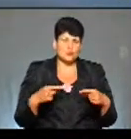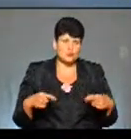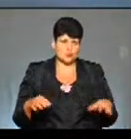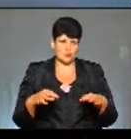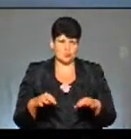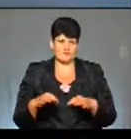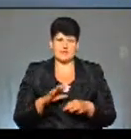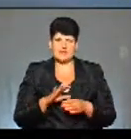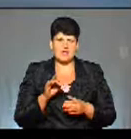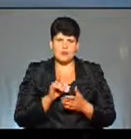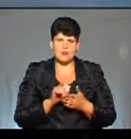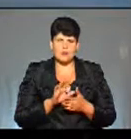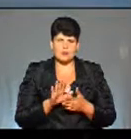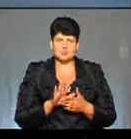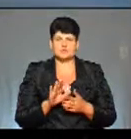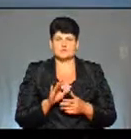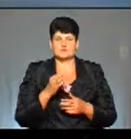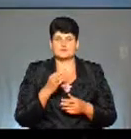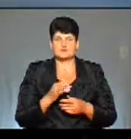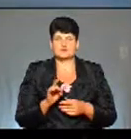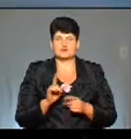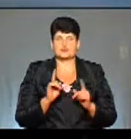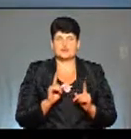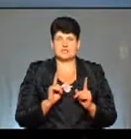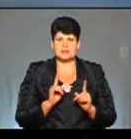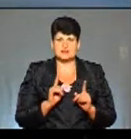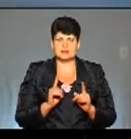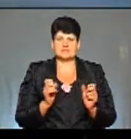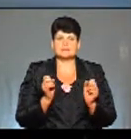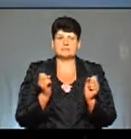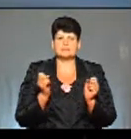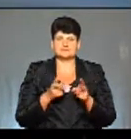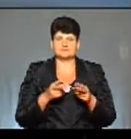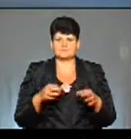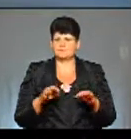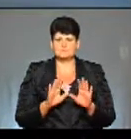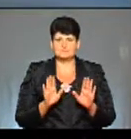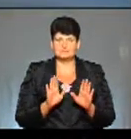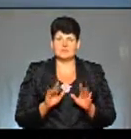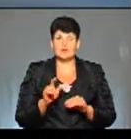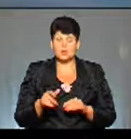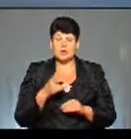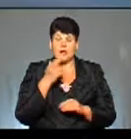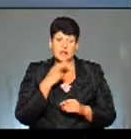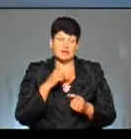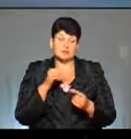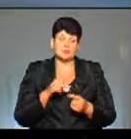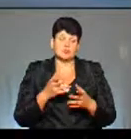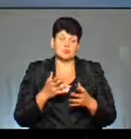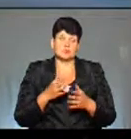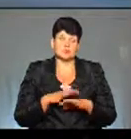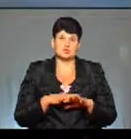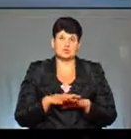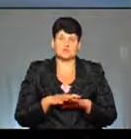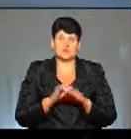не обов'язково там, щоб сказати, що треба тільки виключно спеціалізований транспорт. Розумієте, люди адаптовані до суспільства. Ну